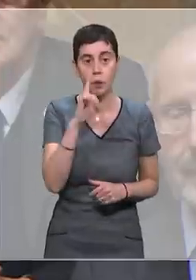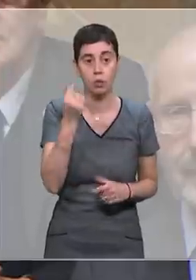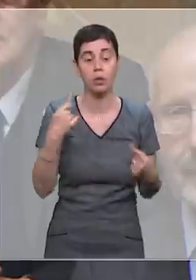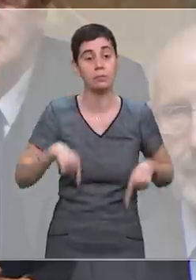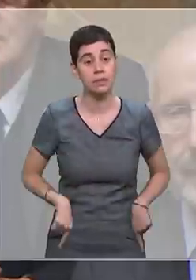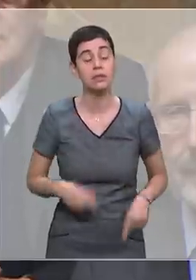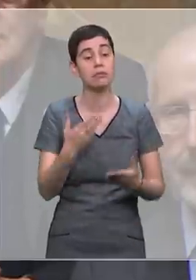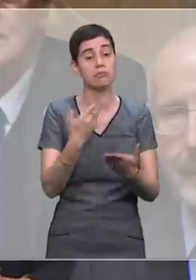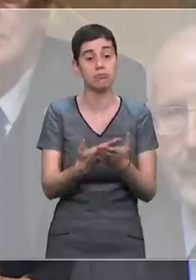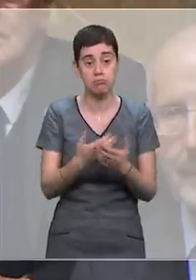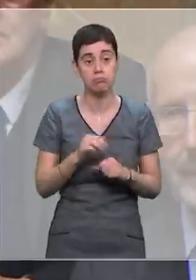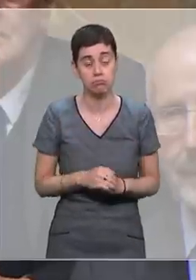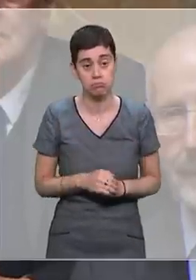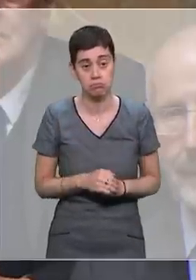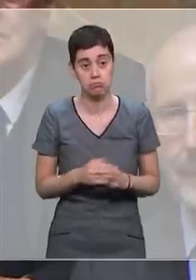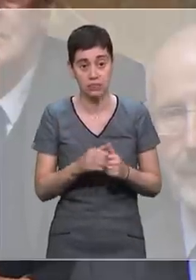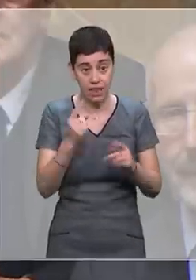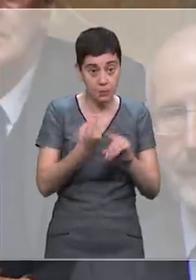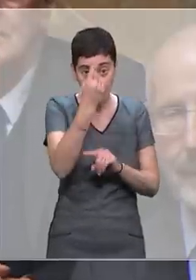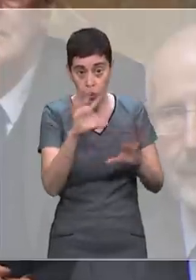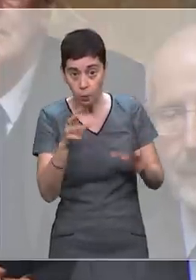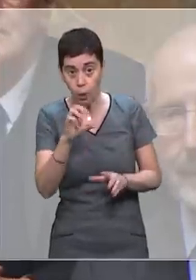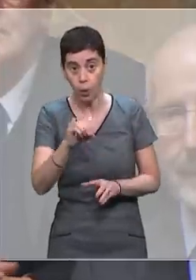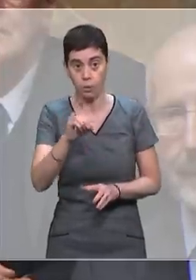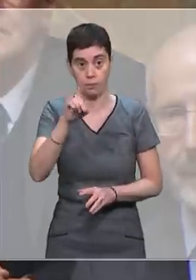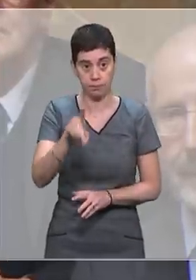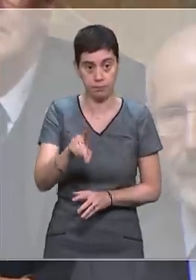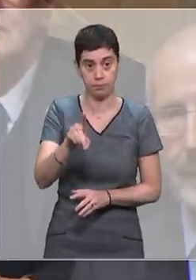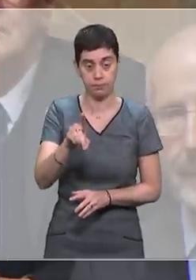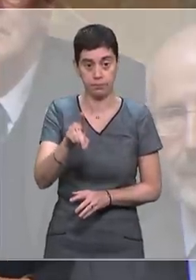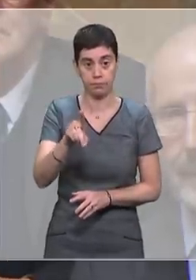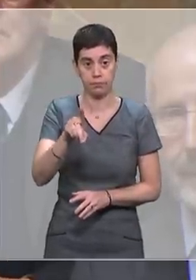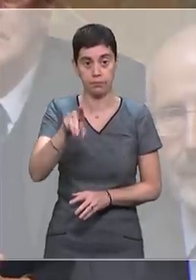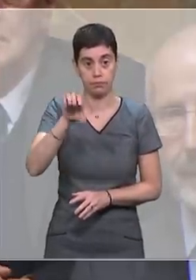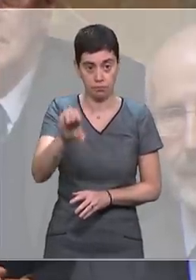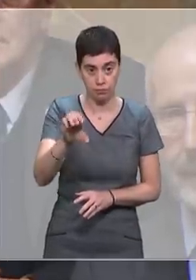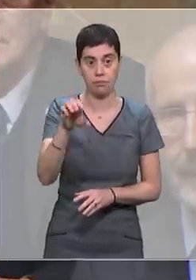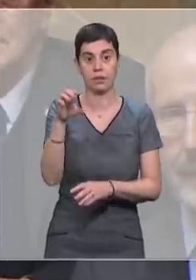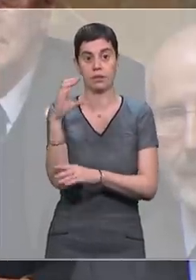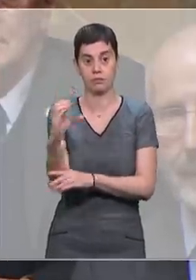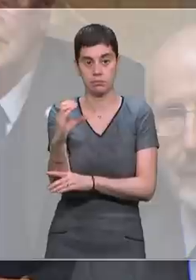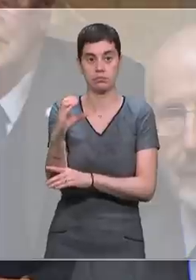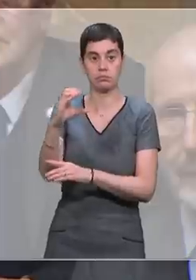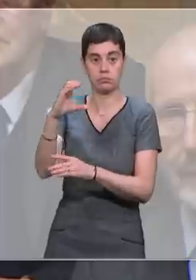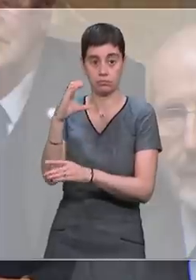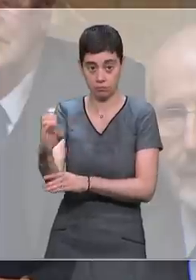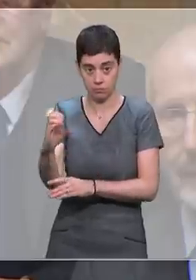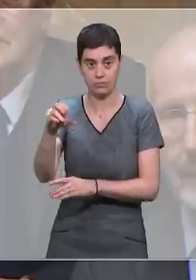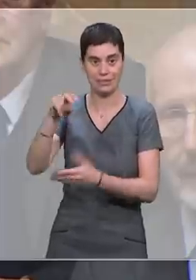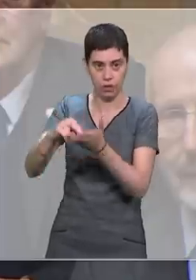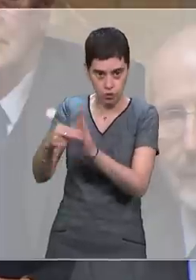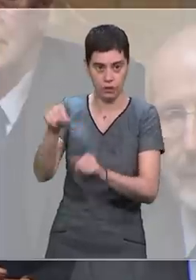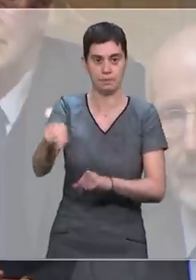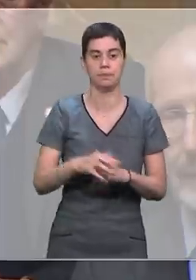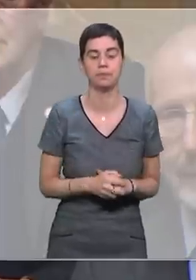de près les questions spatiales, notamment par les travaux de l'OPEXT, l'Office parlementaire d'évaluation des choix scientifiques et technologiques. Début novembre, nous